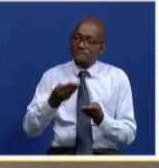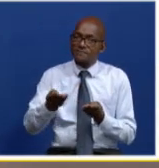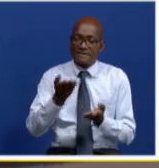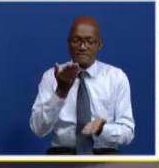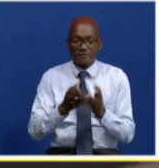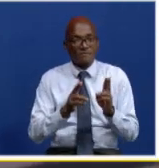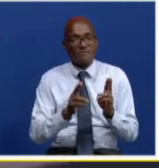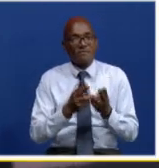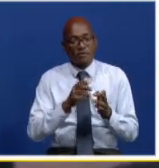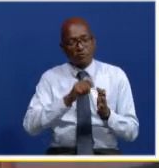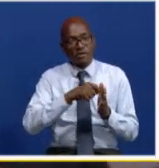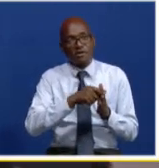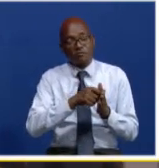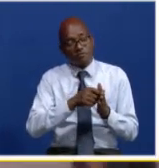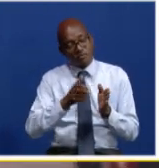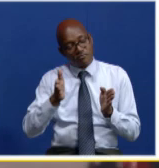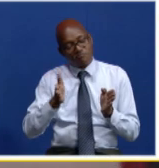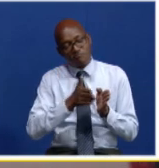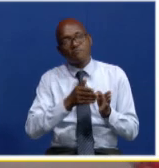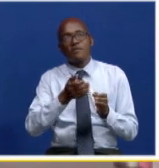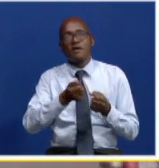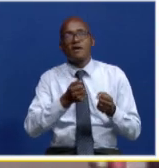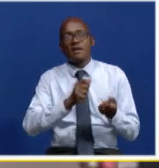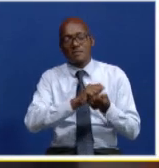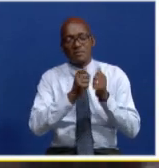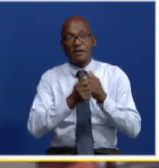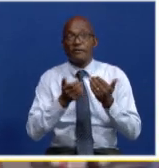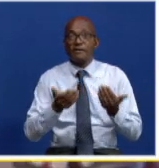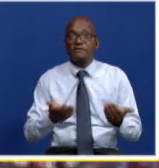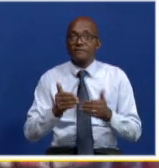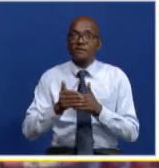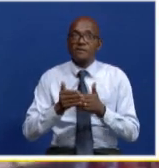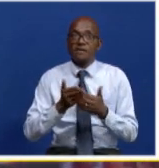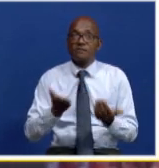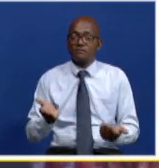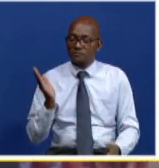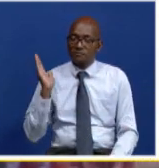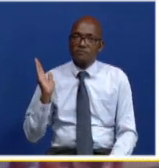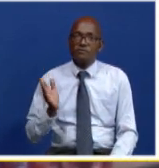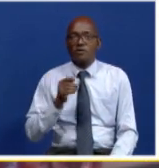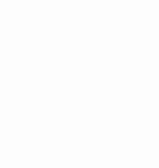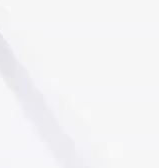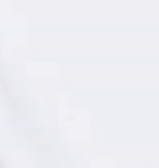vio vip v nauli kwenye ubu wa gari king na mabad hi kibun ahim